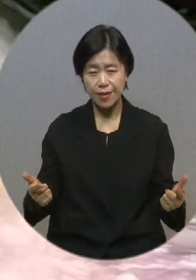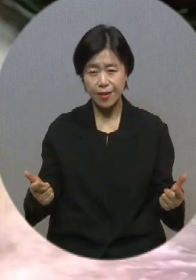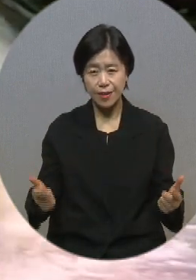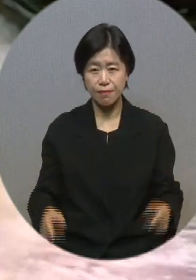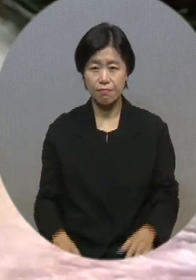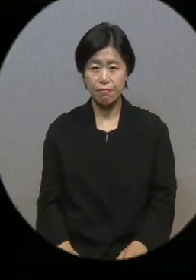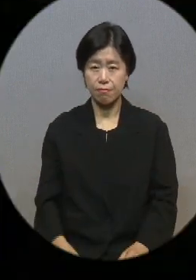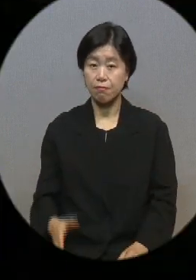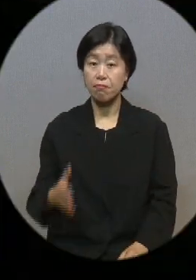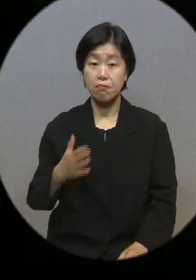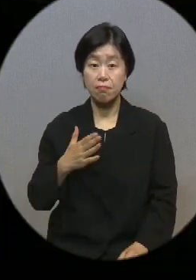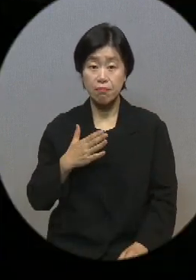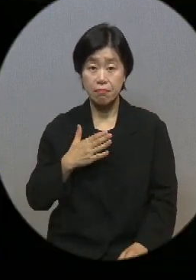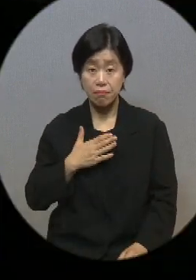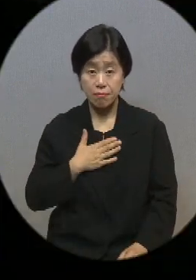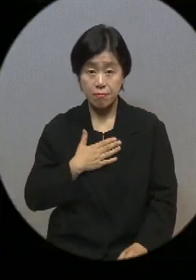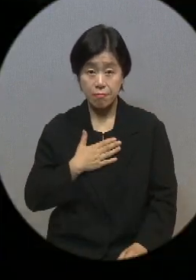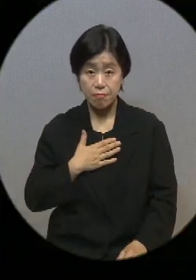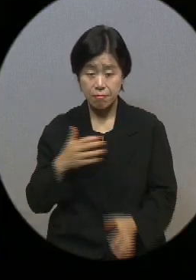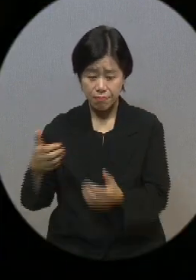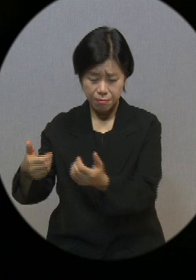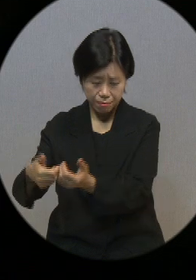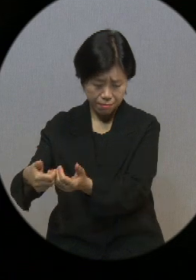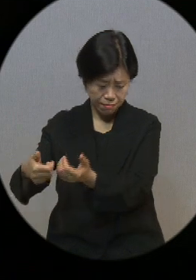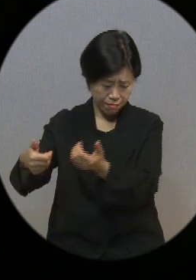아닌데 내가